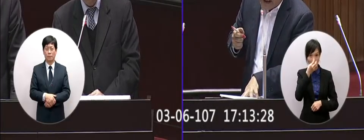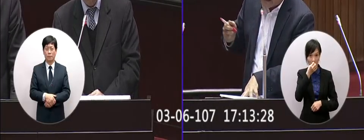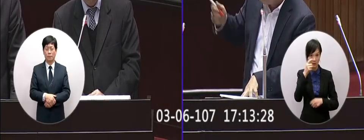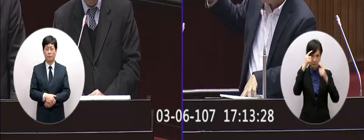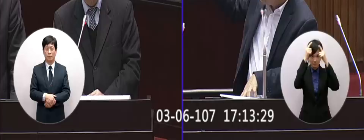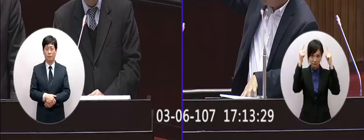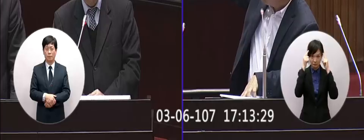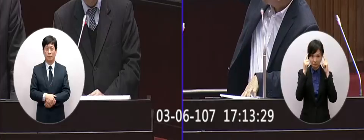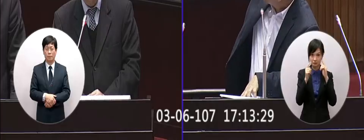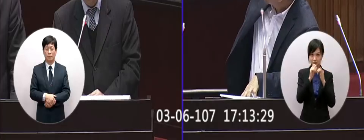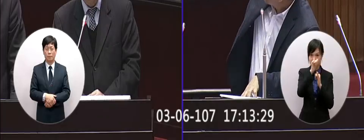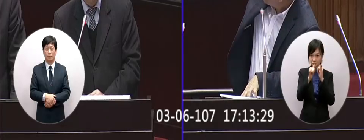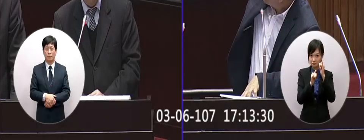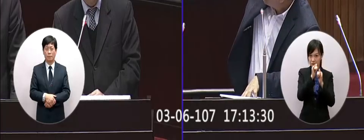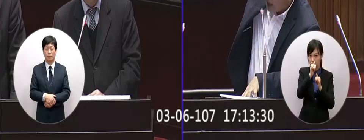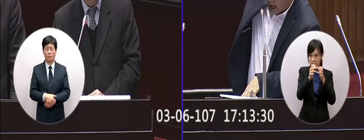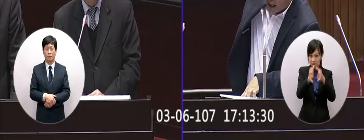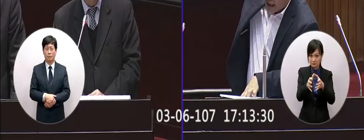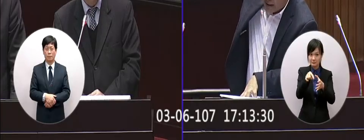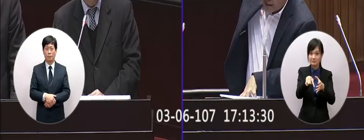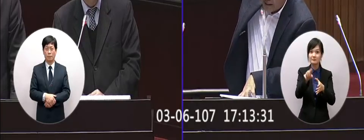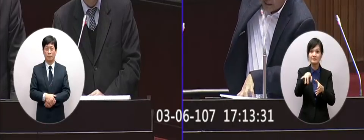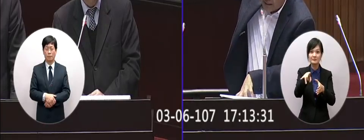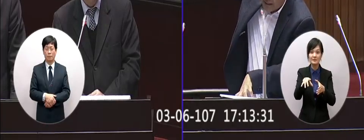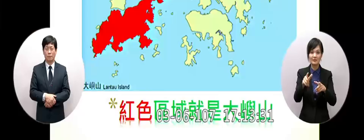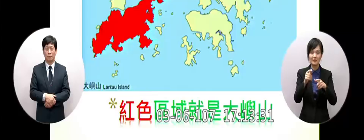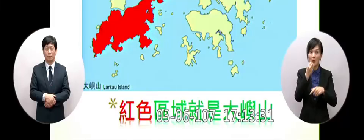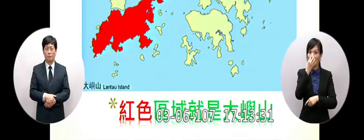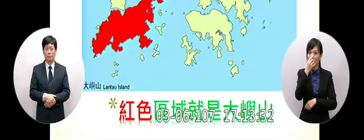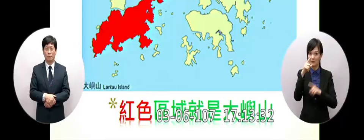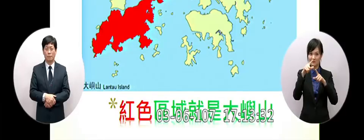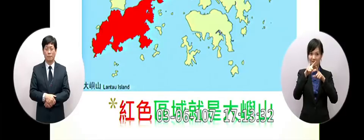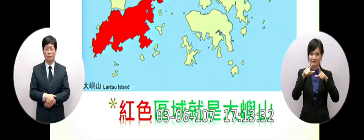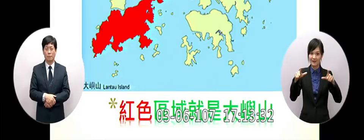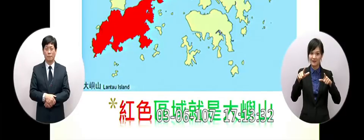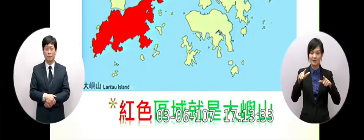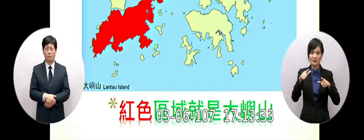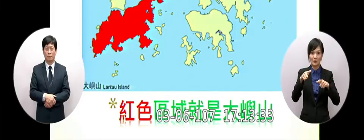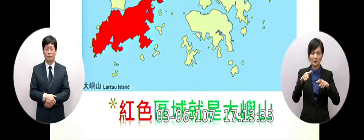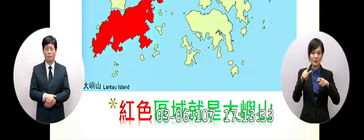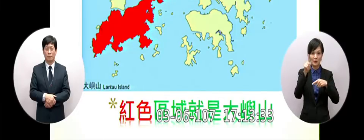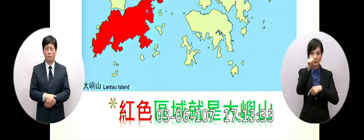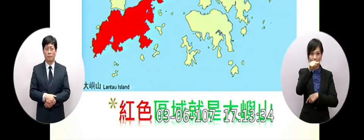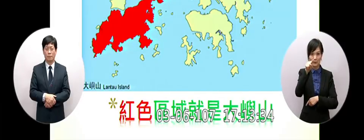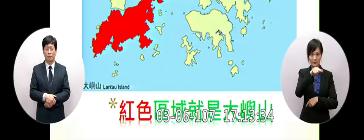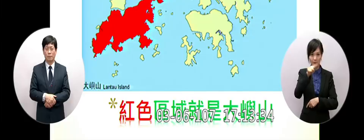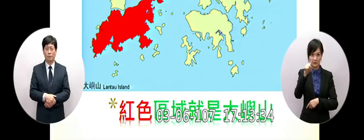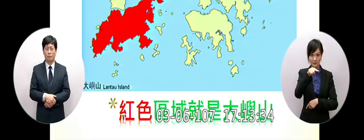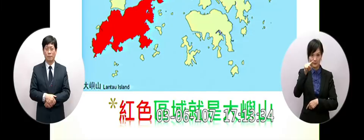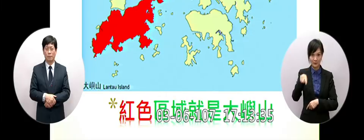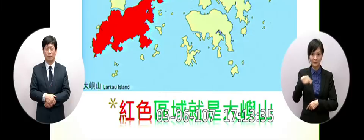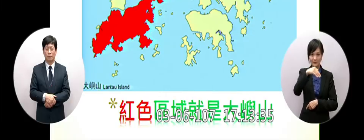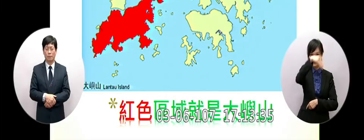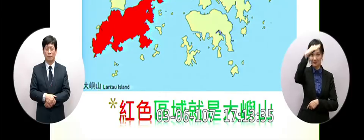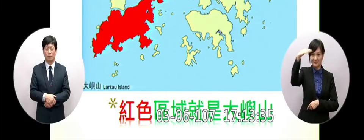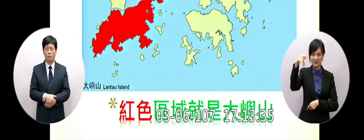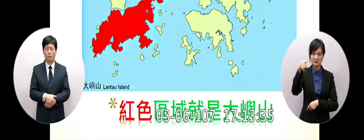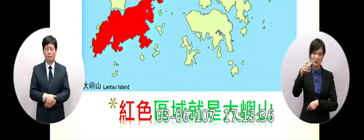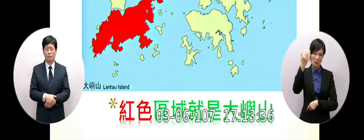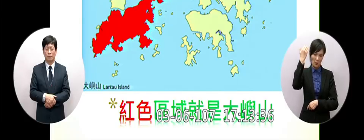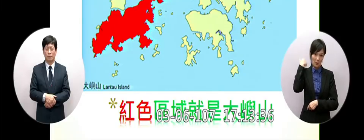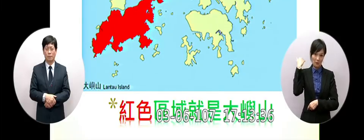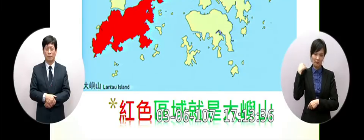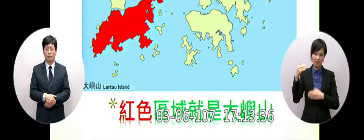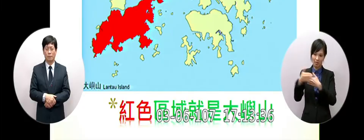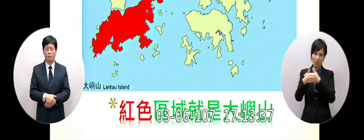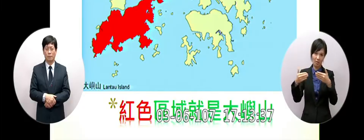在香港的那个大屿山底下，红红迄个大屿山，较早是交通偌无方便呢，要